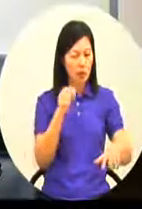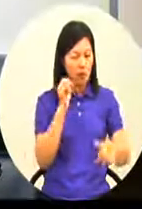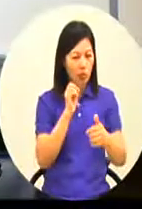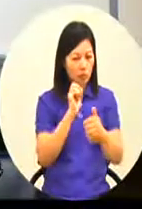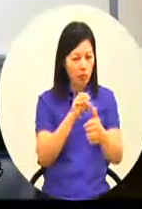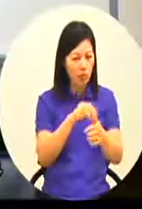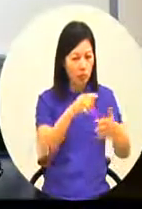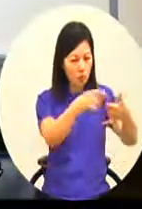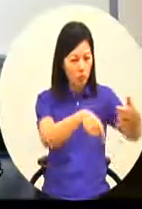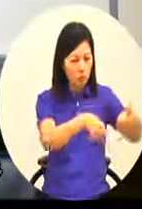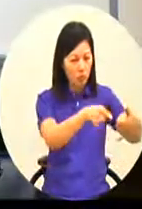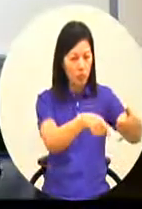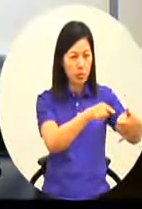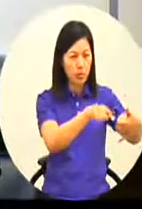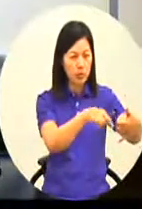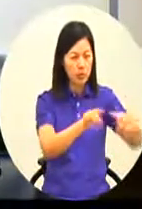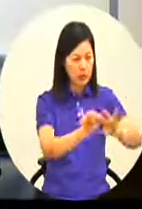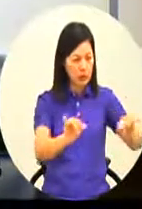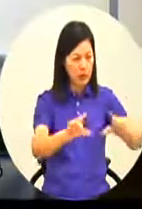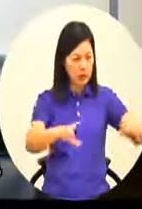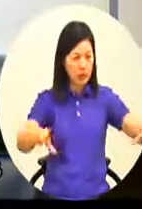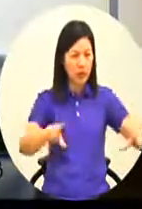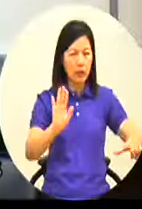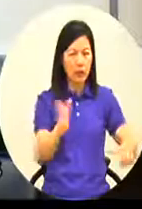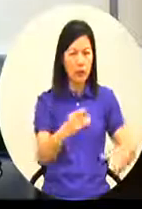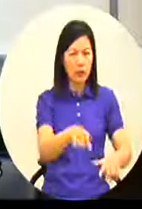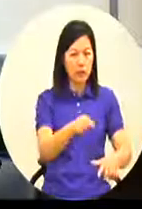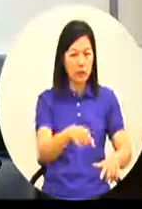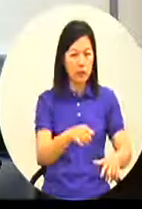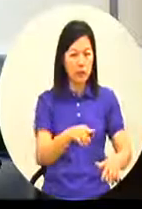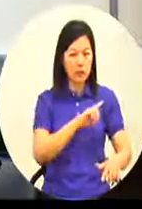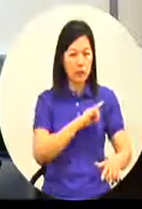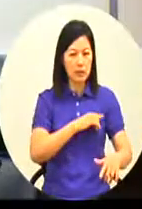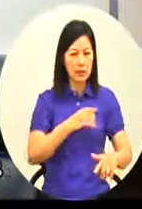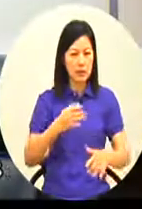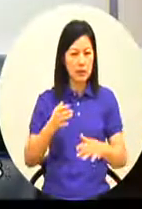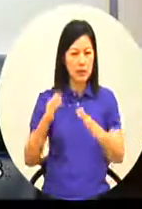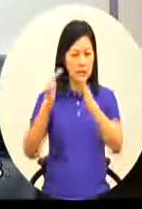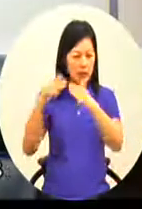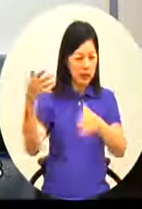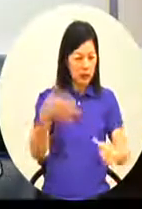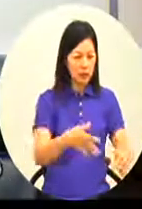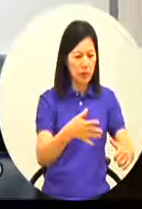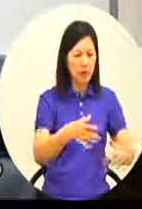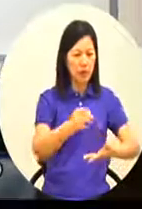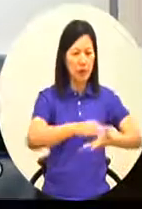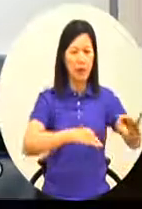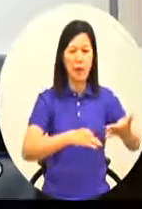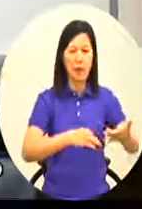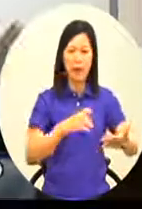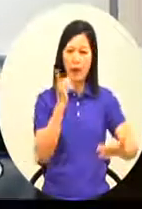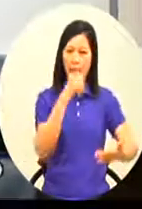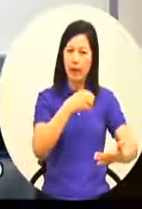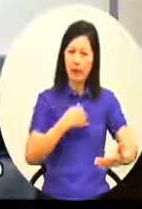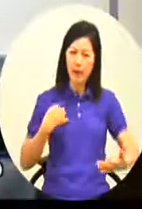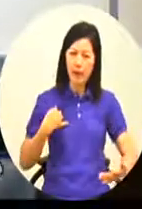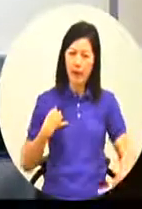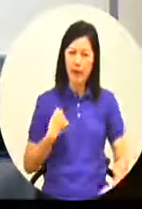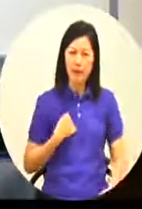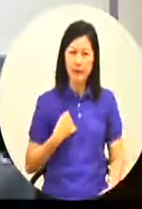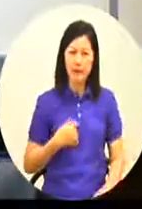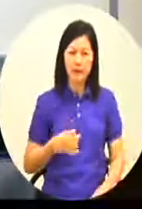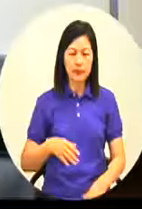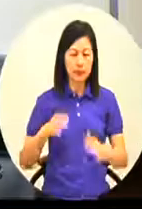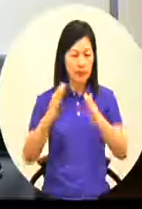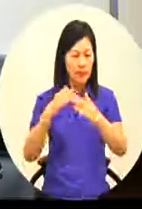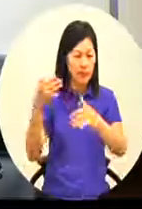案，伊的土地大，要么佮伊遐伊无都袂租散呐，他不可能卖啊。伫阮迄个所在袂租散，就是